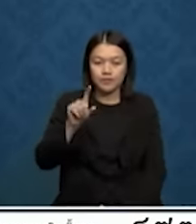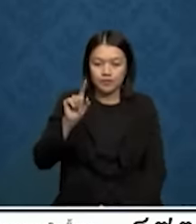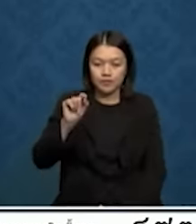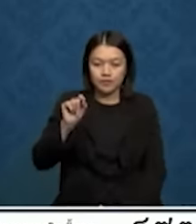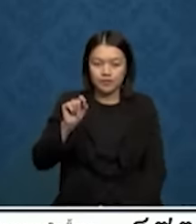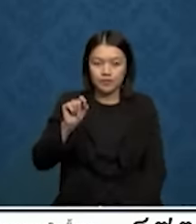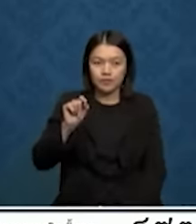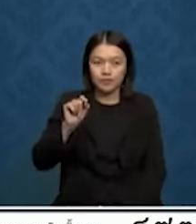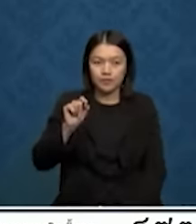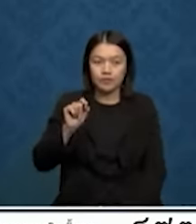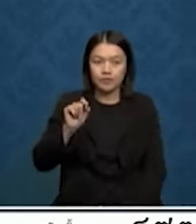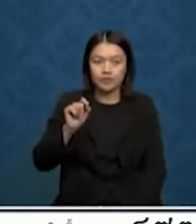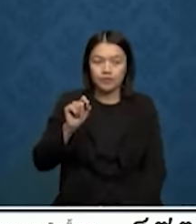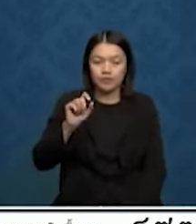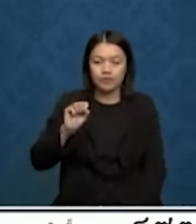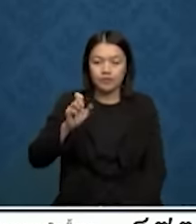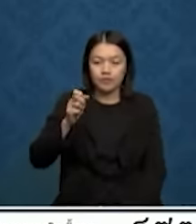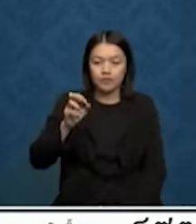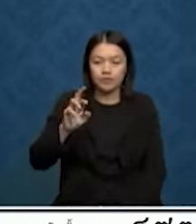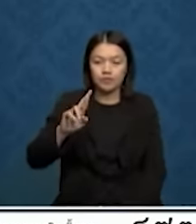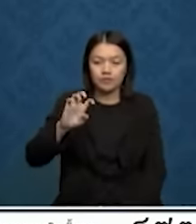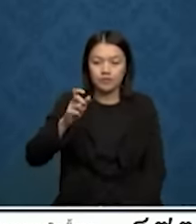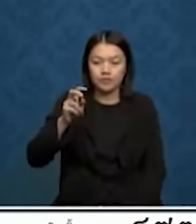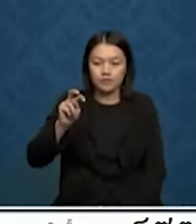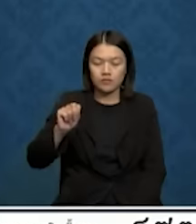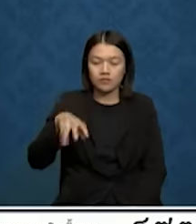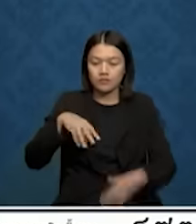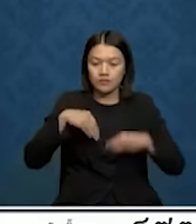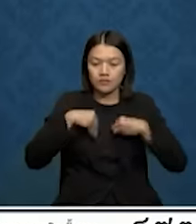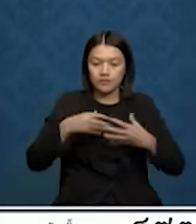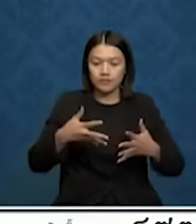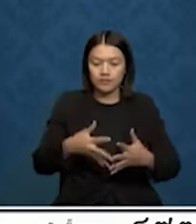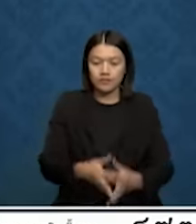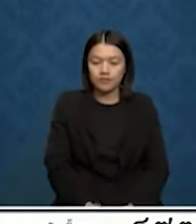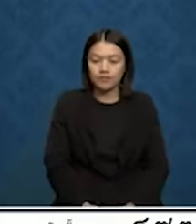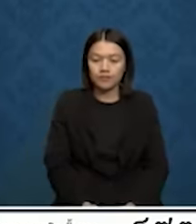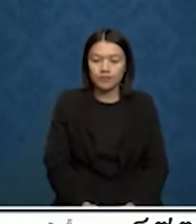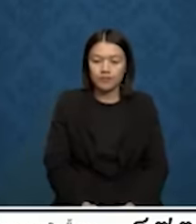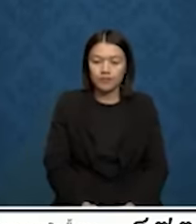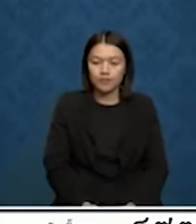420นายสิรินสงวนศิลป ์ไม่เห็นชอบครับ